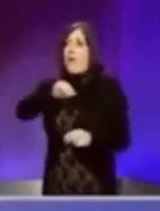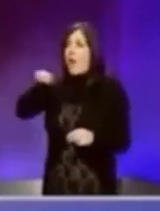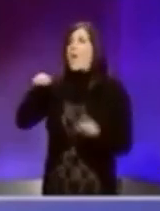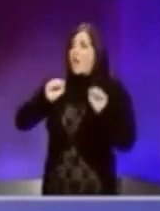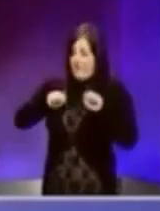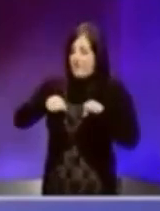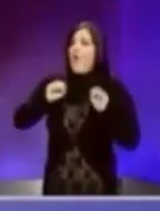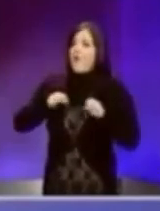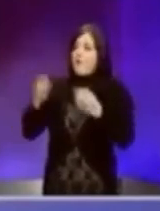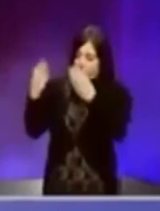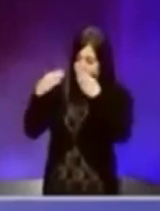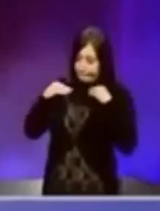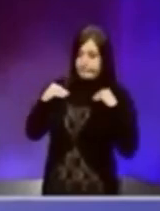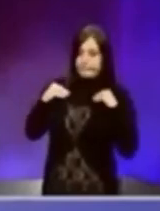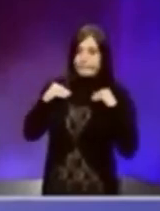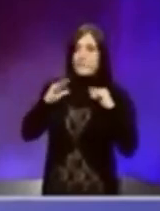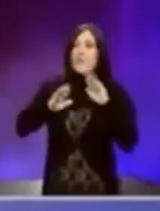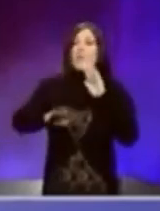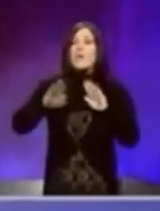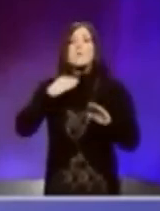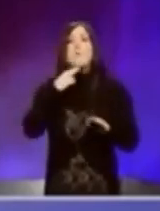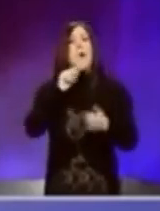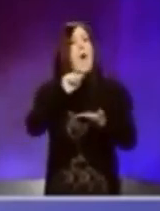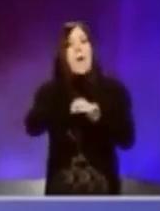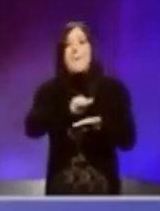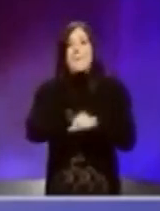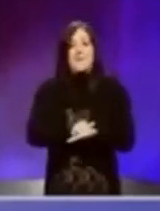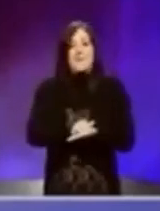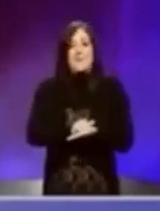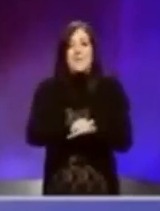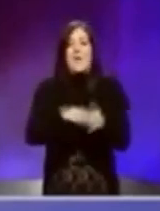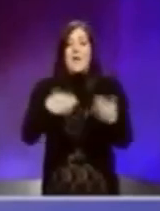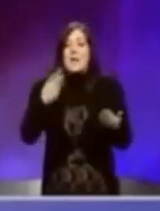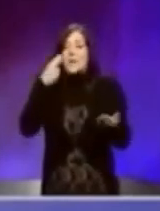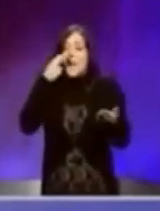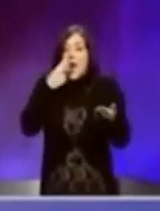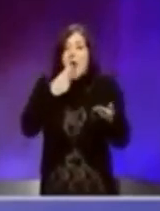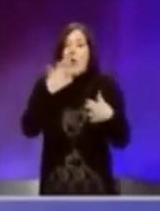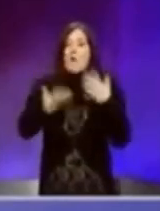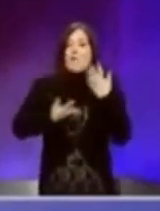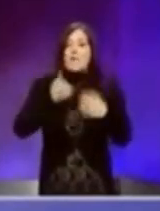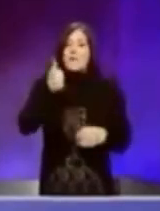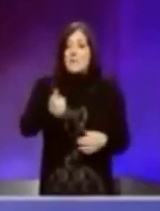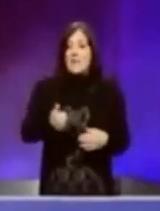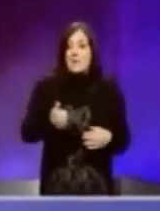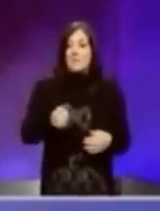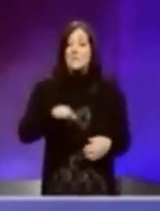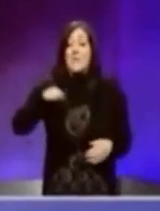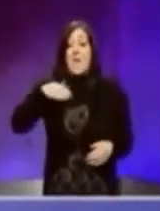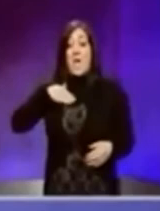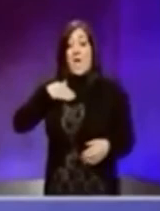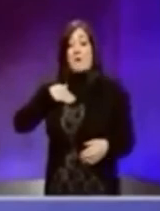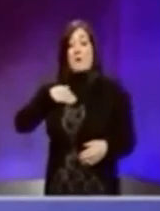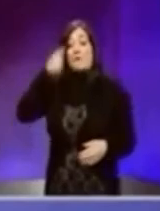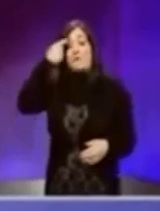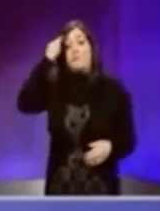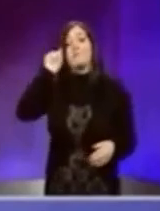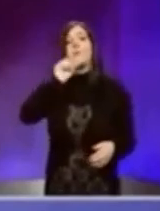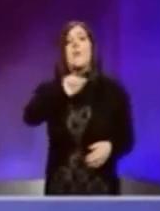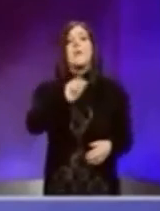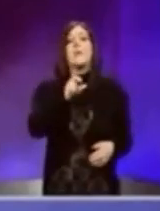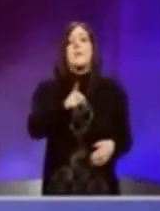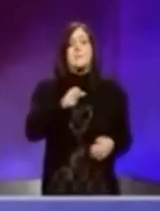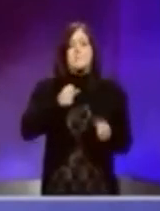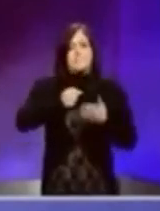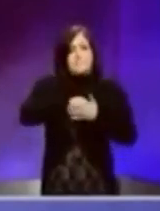Għandna nħarsu lejn l-Unjoni Ewropea b'lenti kritika. U fil-programm elettorali tagħna bħala Alternattiva Demokratika ninsistu l-ewwel u qabel kollox